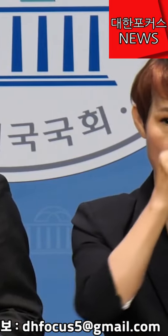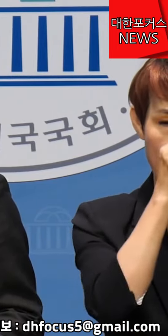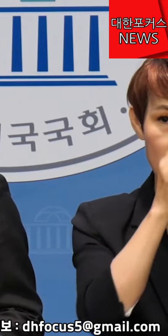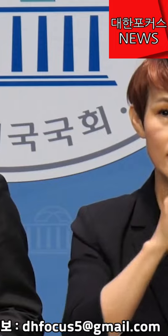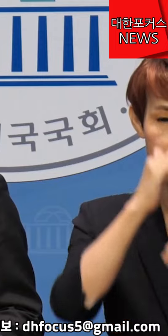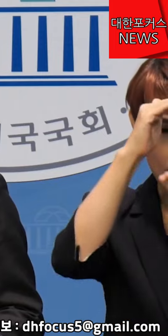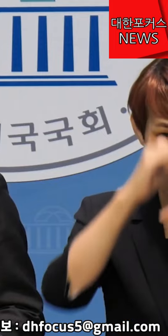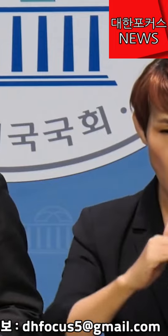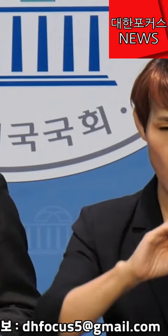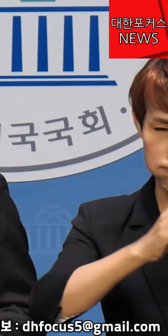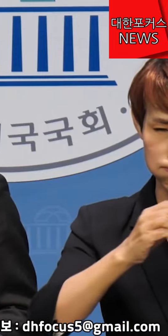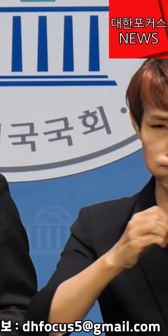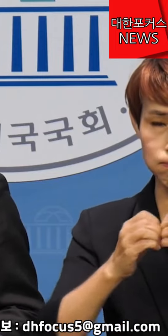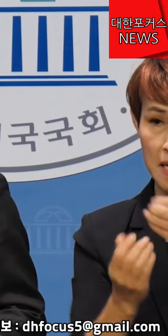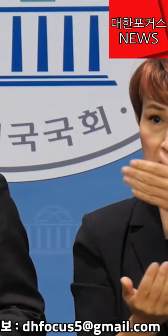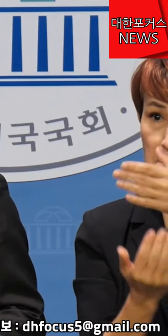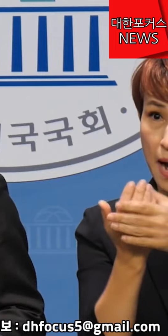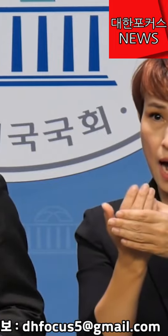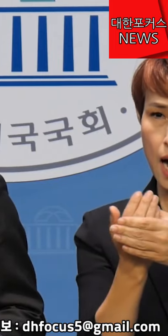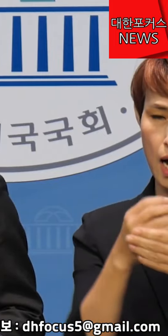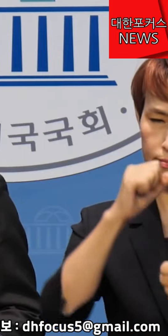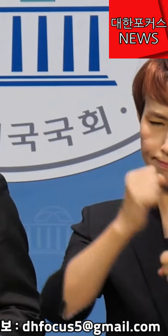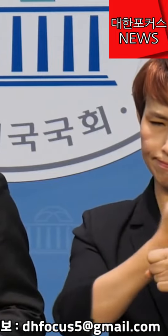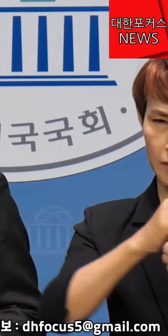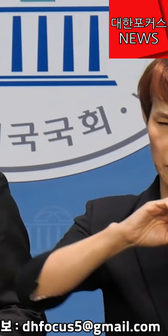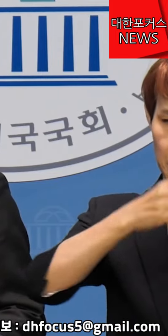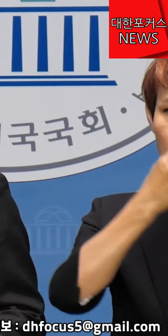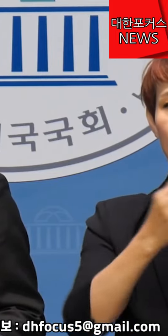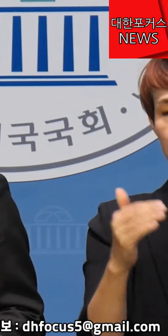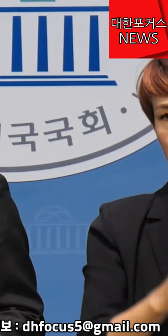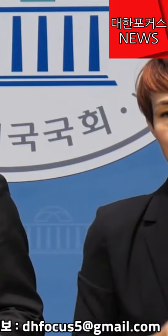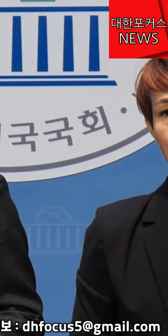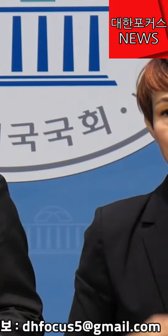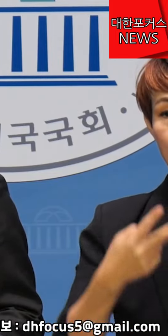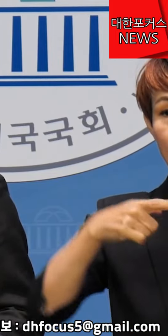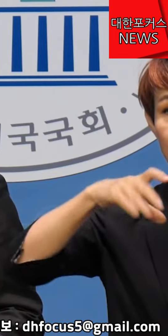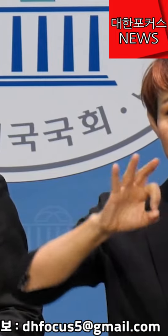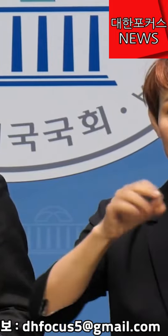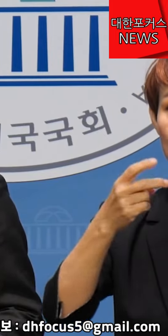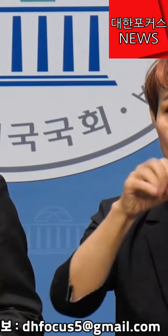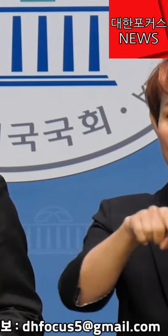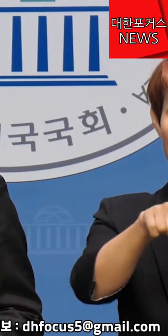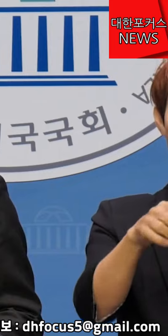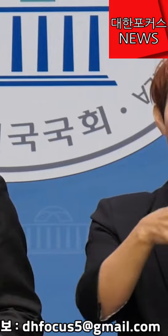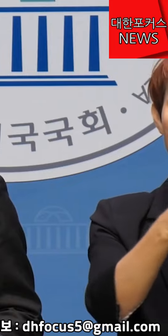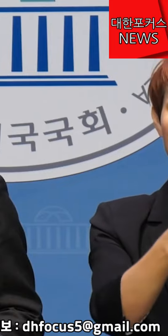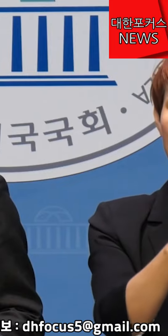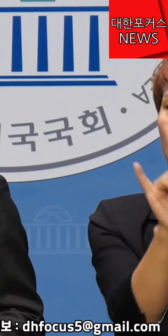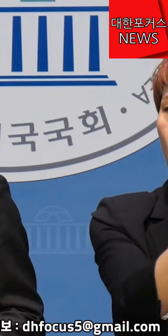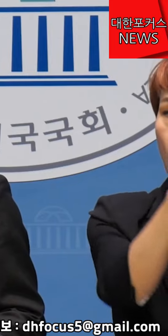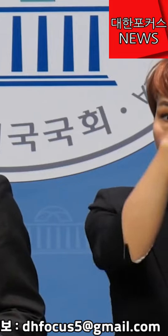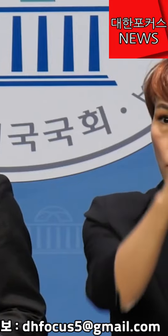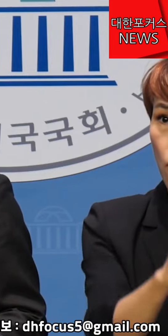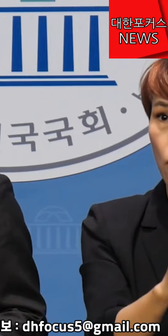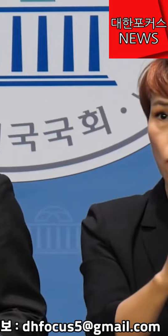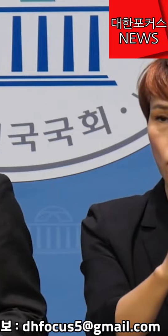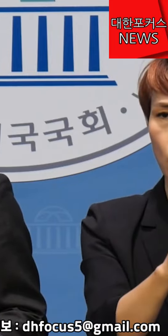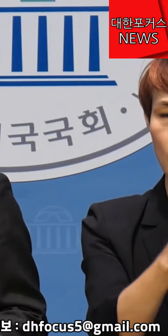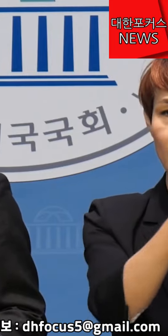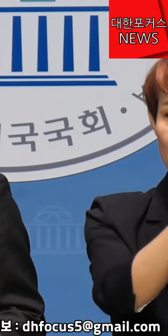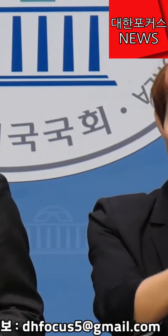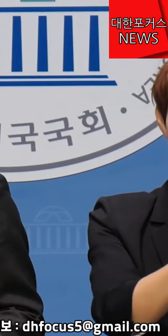왜곡해 사건의 진실, 사건을 조작했습니다. 대장동 일당인 남욱과 정영학의 통화 녹취록을 들어보면